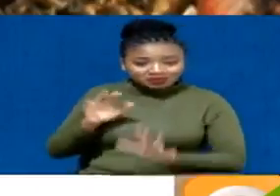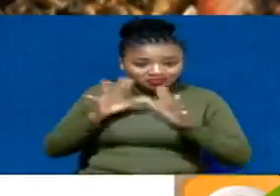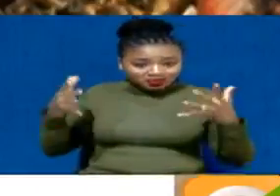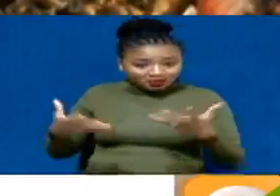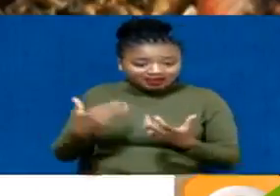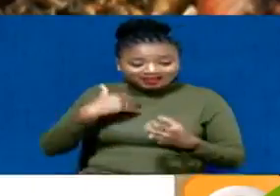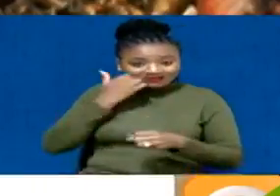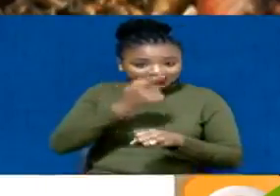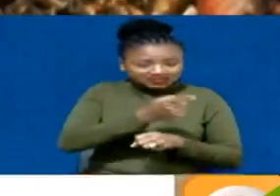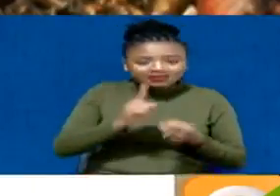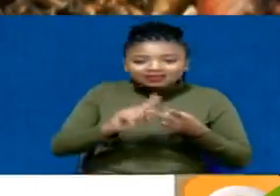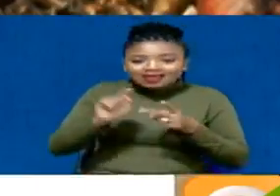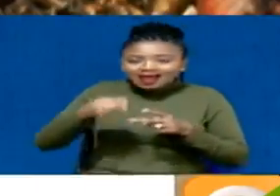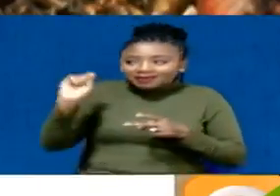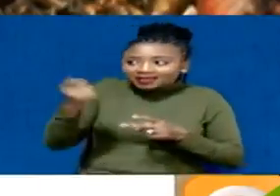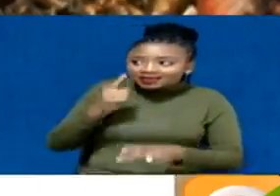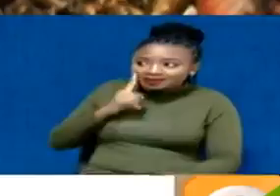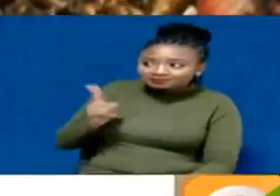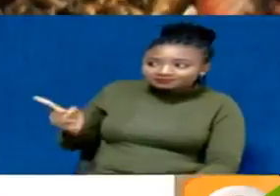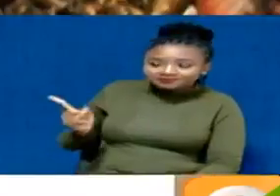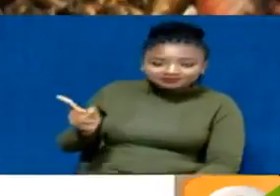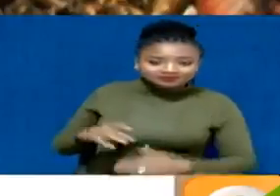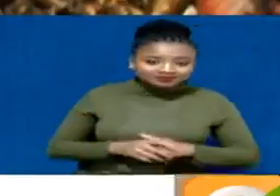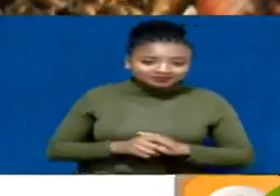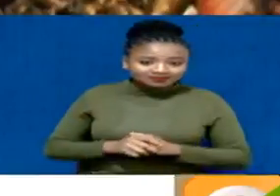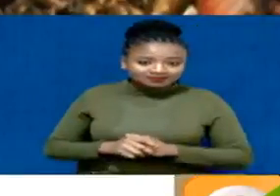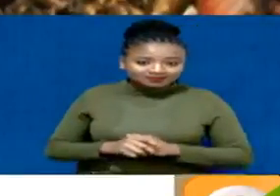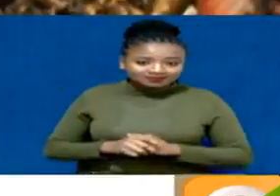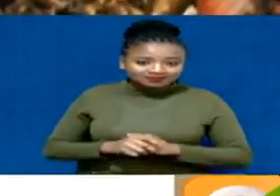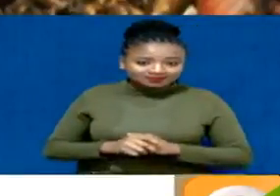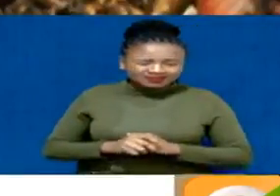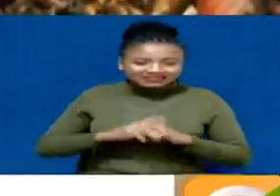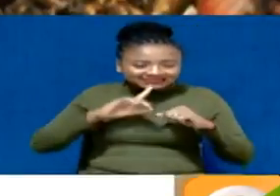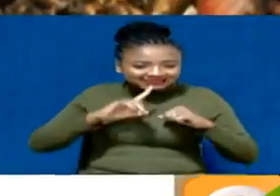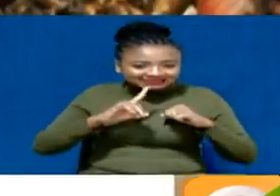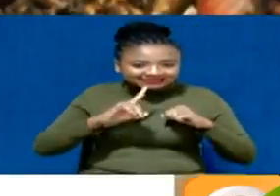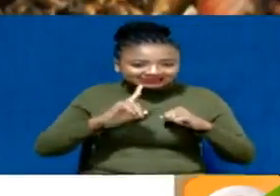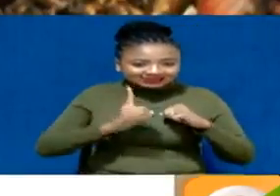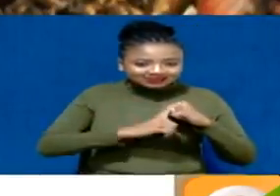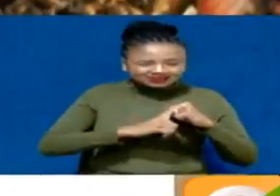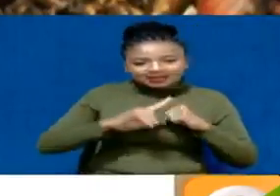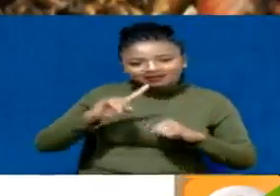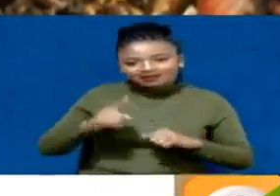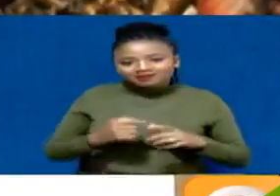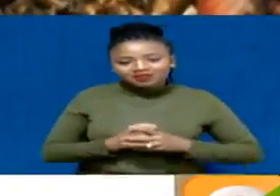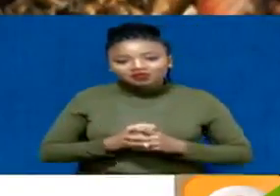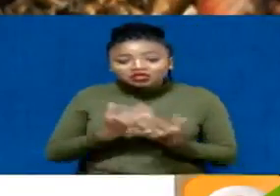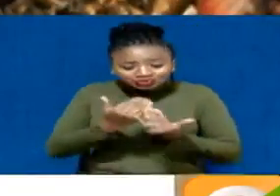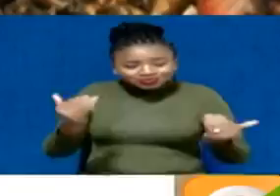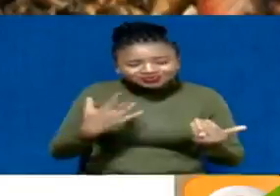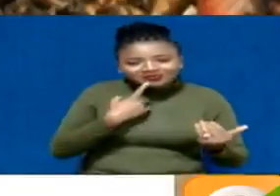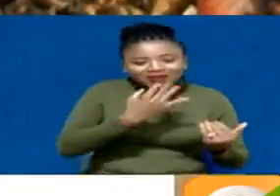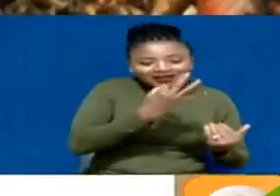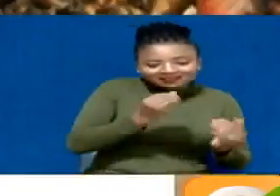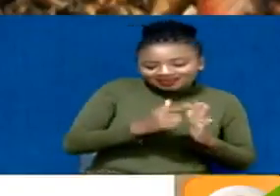watu milioni 6 wameathirika. Kati yao, watoto walio chini ya umri wa miaka 5 ni kati ya 130,000